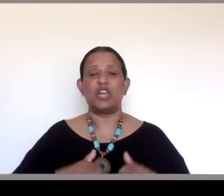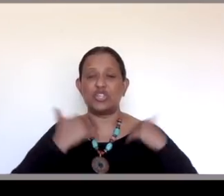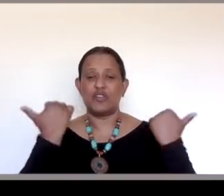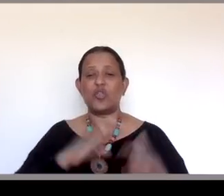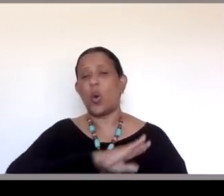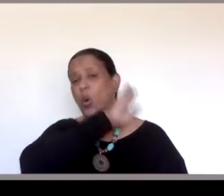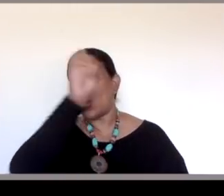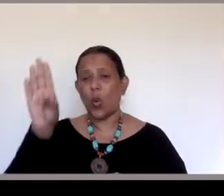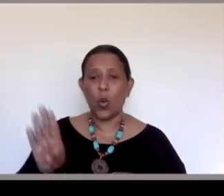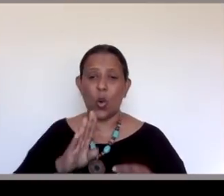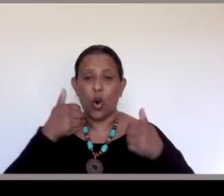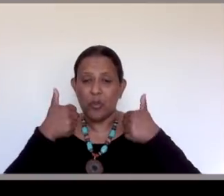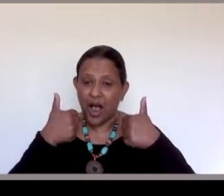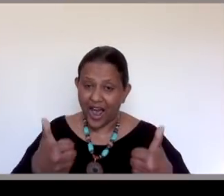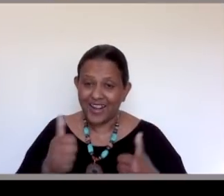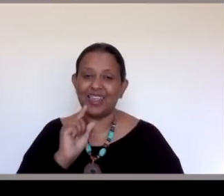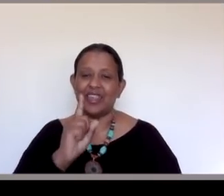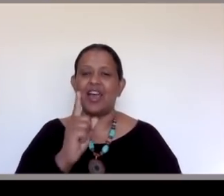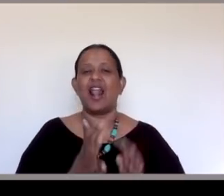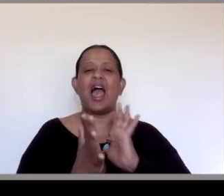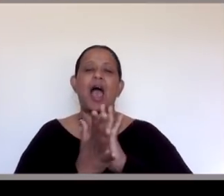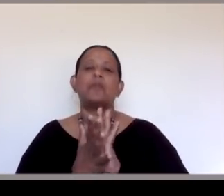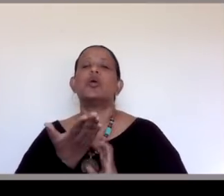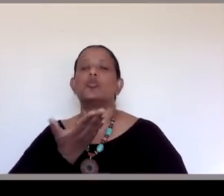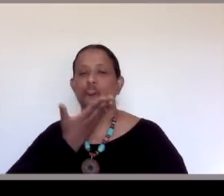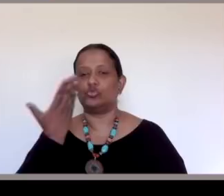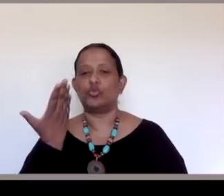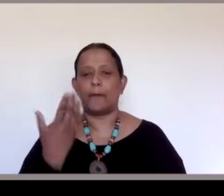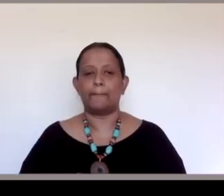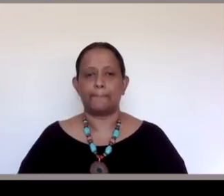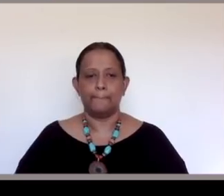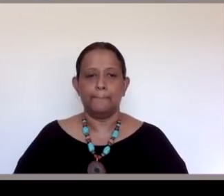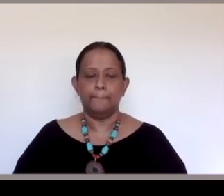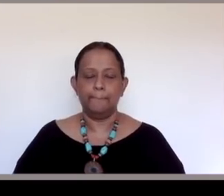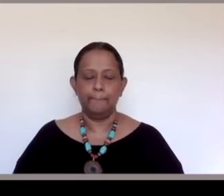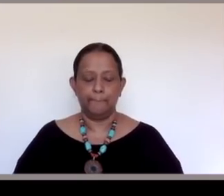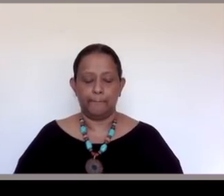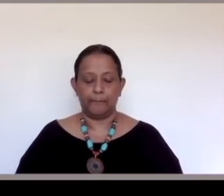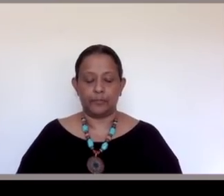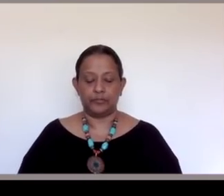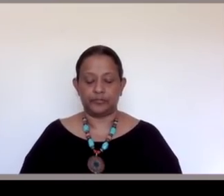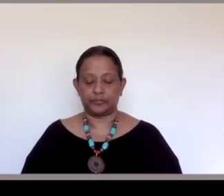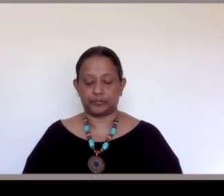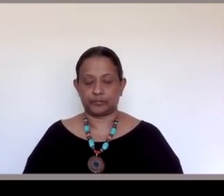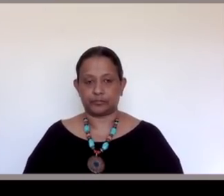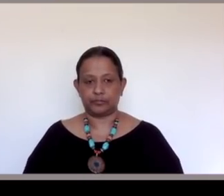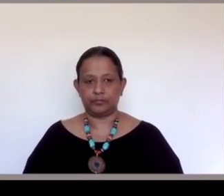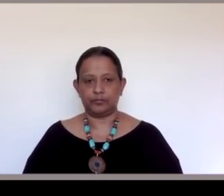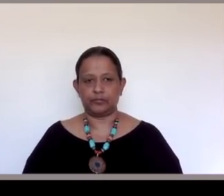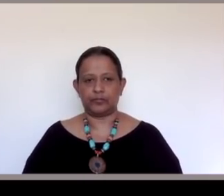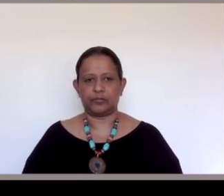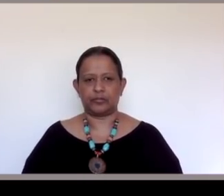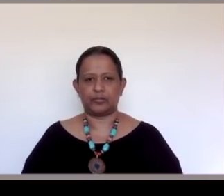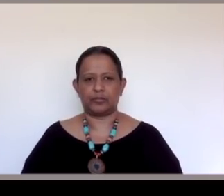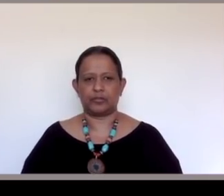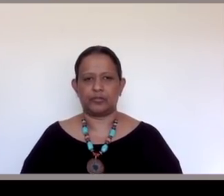கருத்து தான் எல்லா காரியங்களும் முறையாக நடக்கும் போது எல்லாம் சரி மெத்தன அப்பிட்ட பேனோ உனாம கியாம